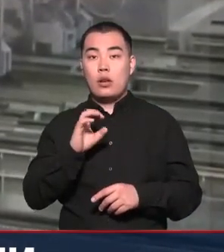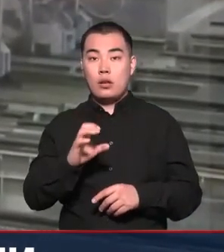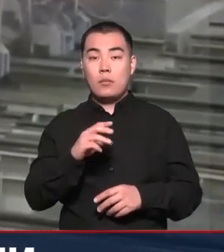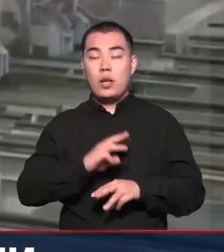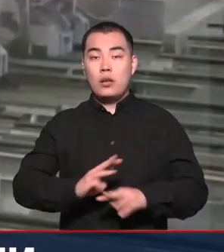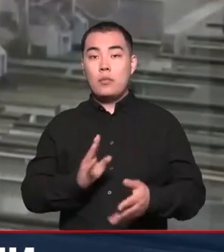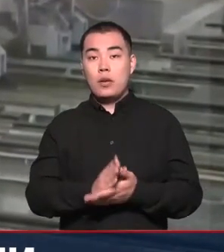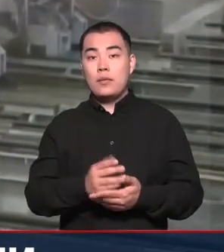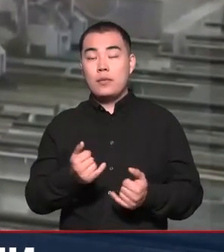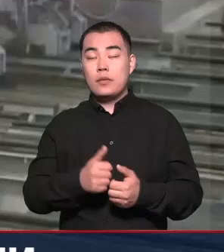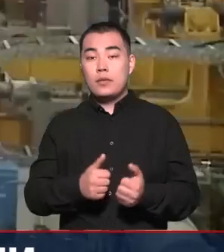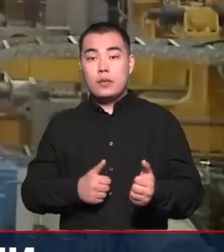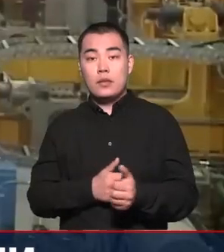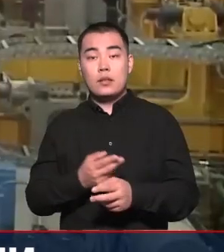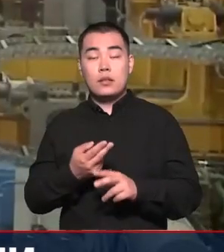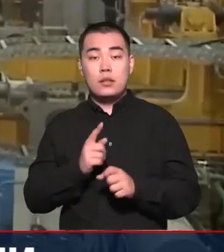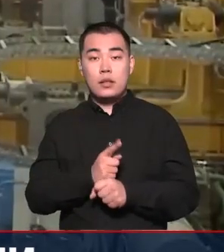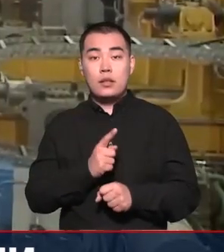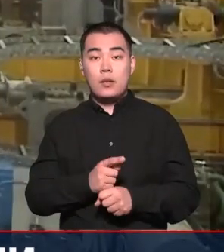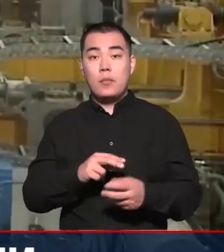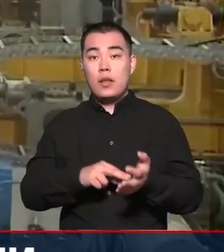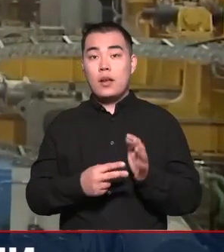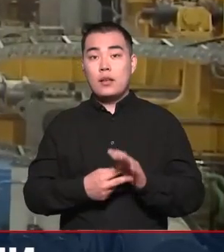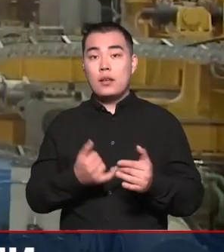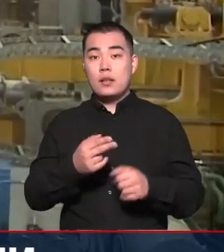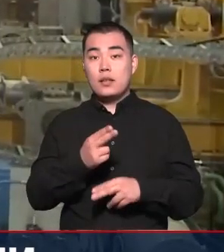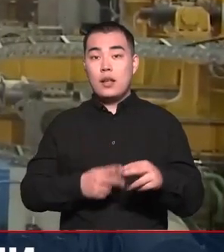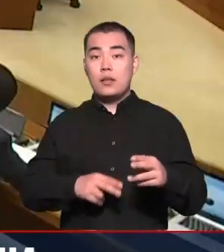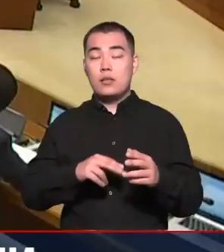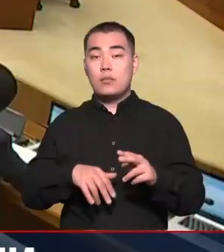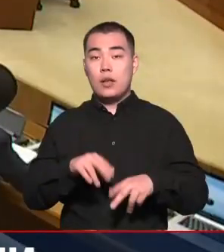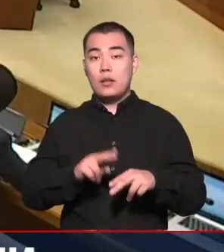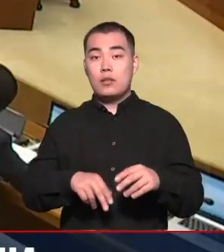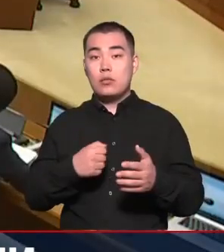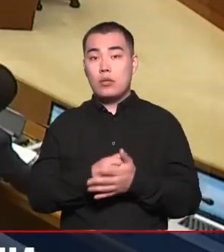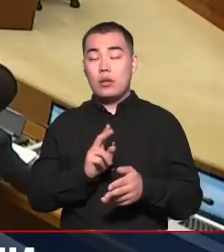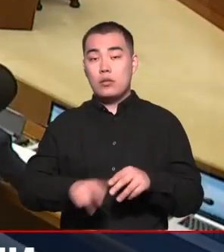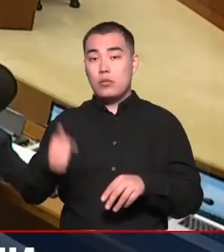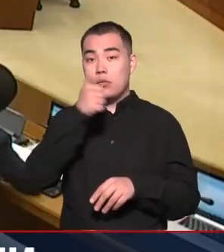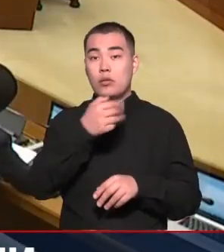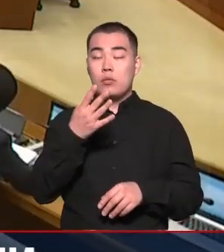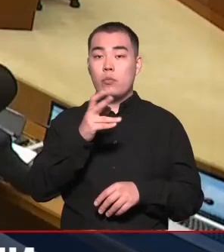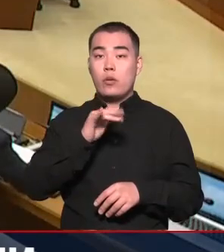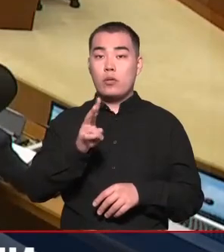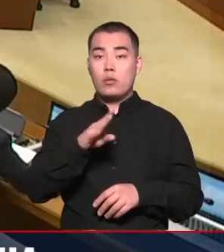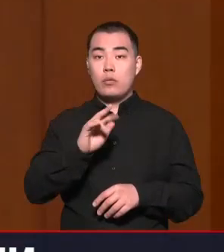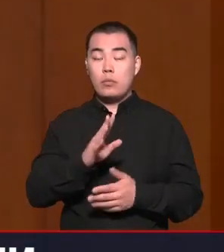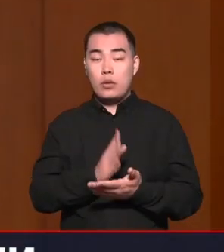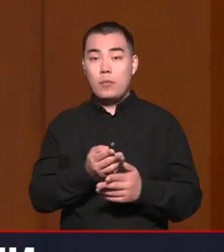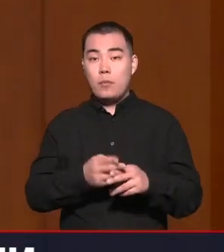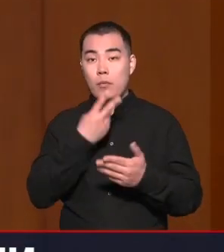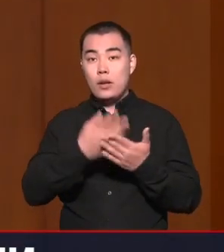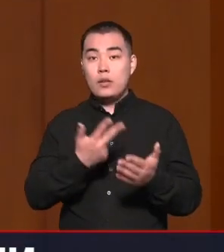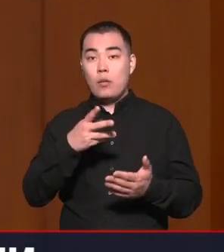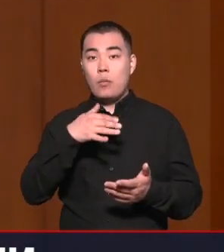Темпов сбавлять нельзя, ведь по планам ведомства производство стали до конца года планируют довести до 4 миллионов тонн, производство чугуна до